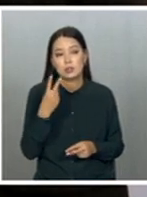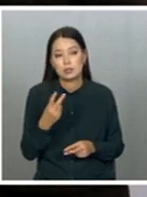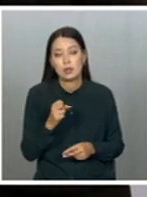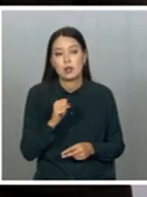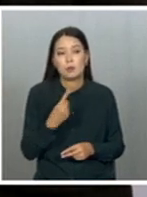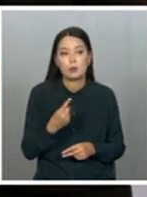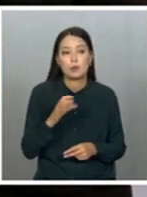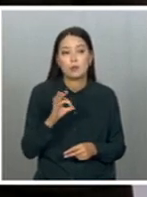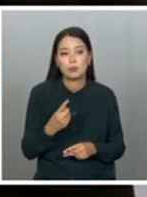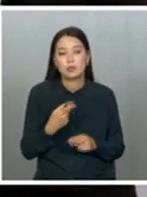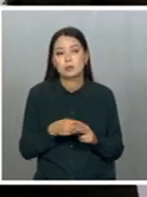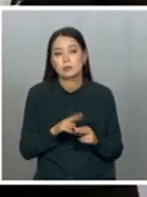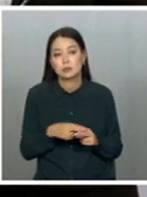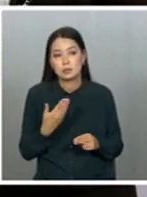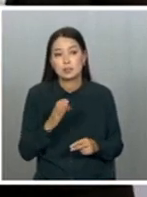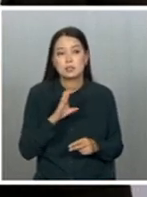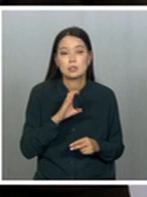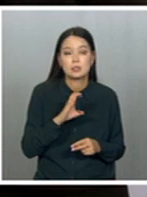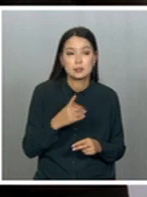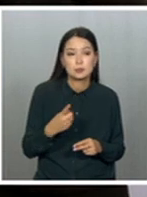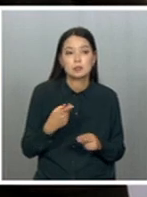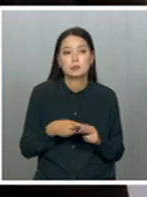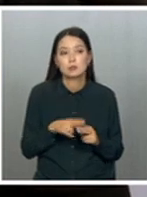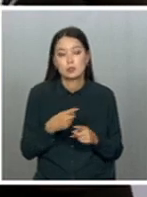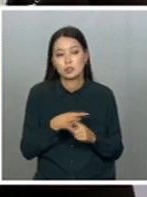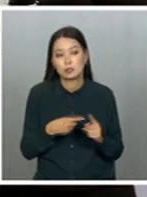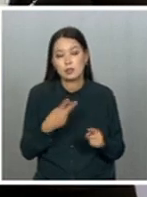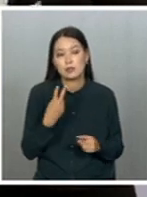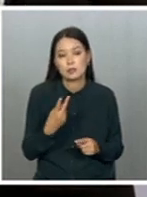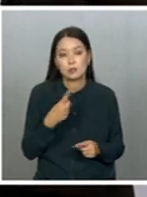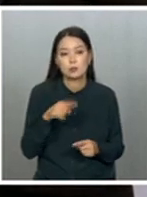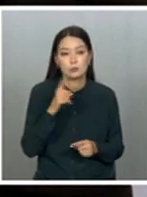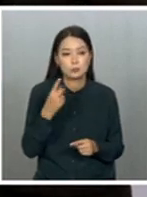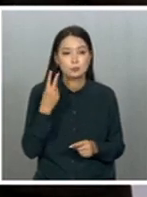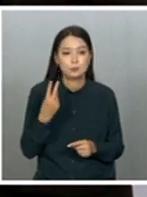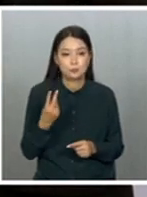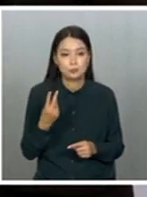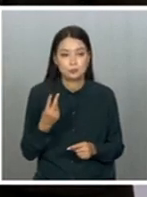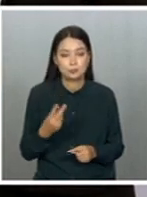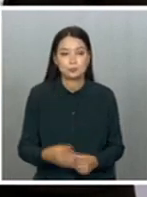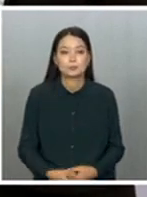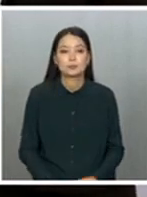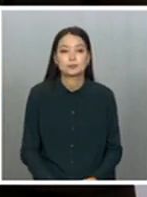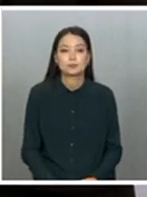А1О1 ол А1С1-дің жартысы, сондықтан ол 2-ті бірасты 2-ке тең.